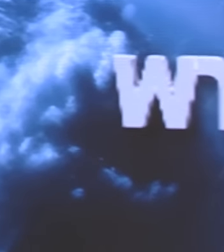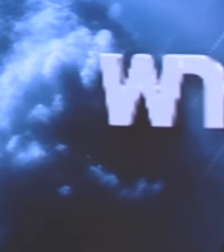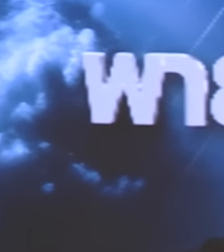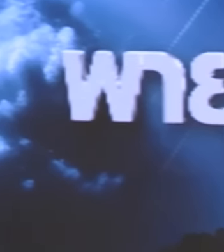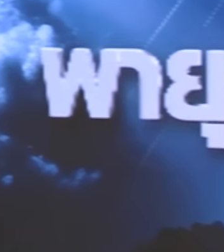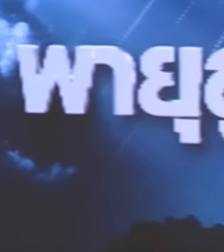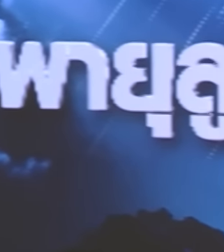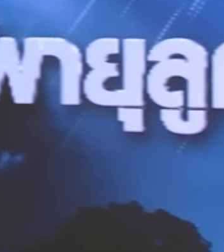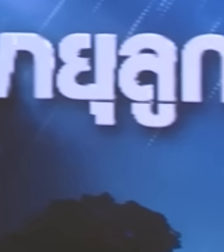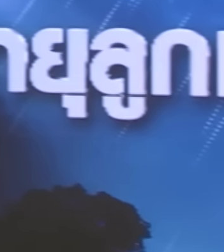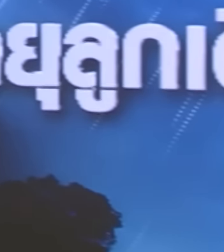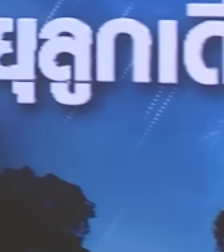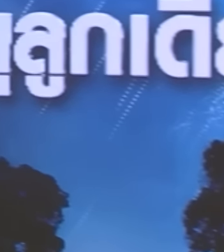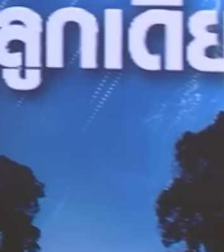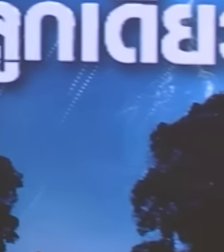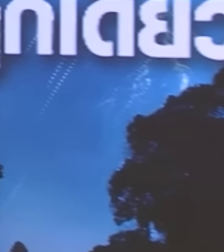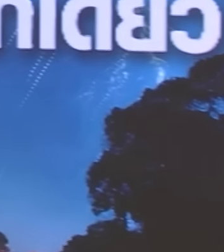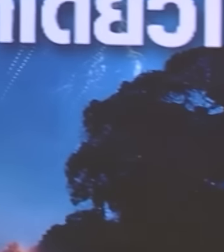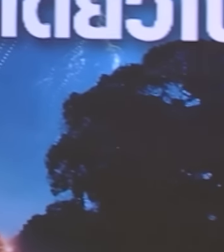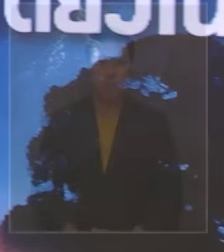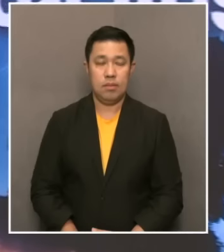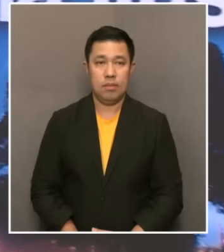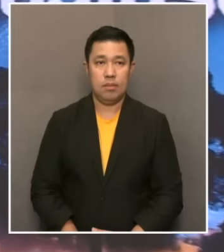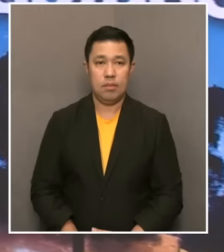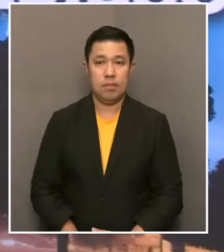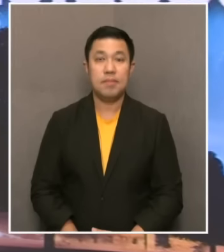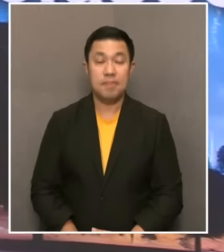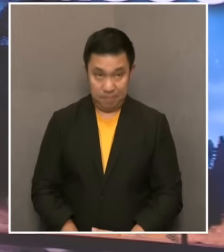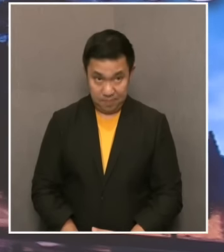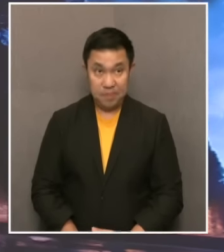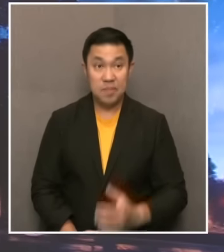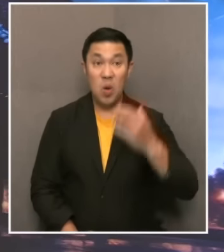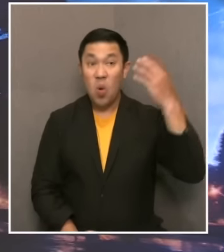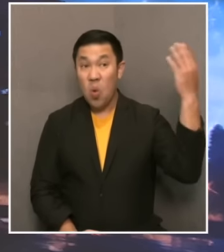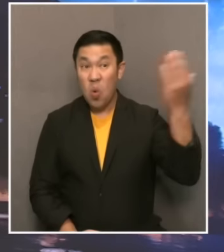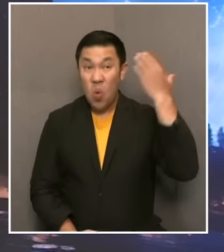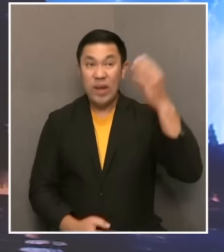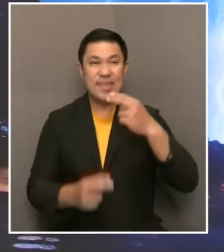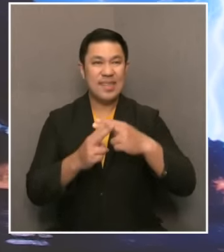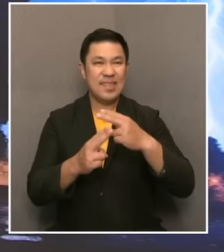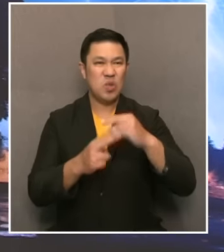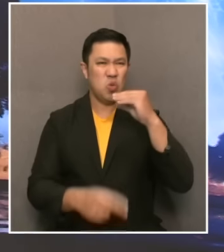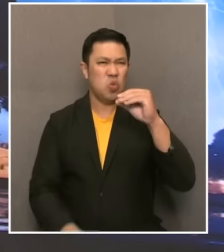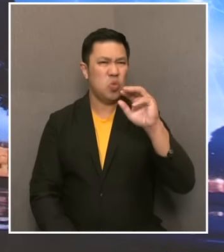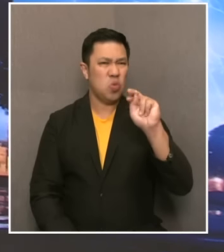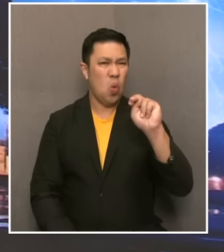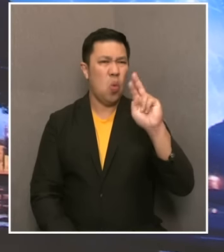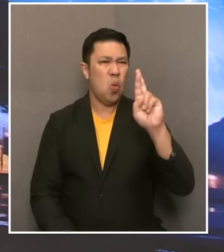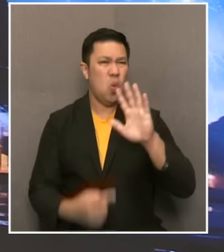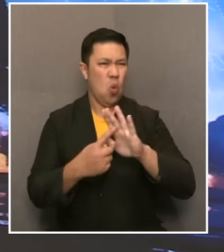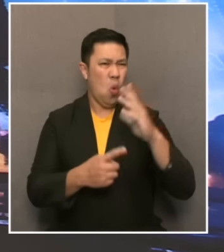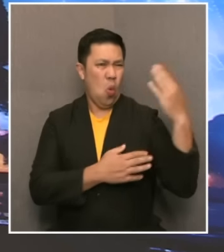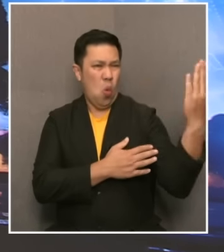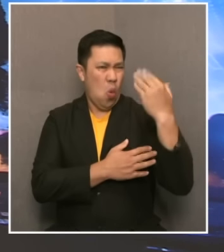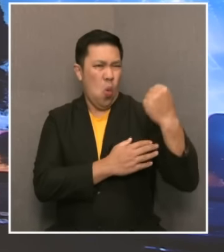ว่าในปีนั้นเนี่ยที่โนรูพัดถล่มในพื้นที่ภาคอีสานของไทยเนี่ยเป็นอย่างไรกันบ้างมาดูสถิติที่เกิดขึ้นด้วยนะครับเพื่อที่จะได้ดูว่าแล้วปี